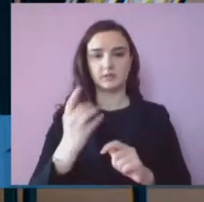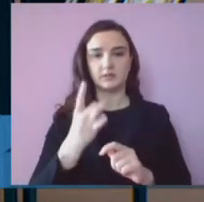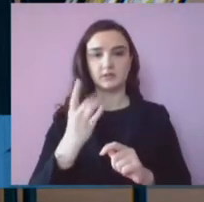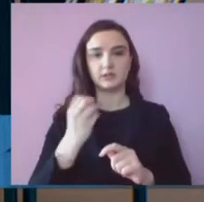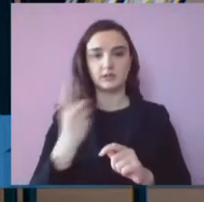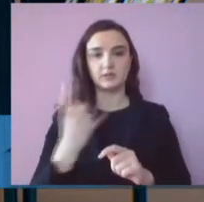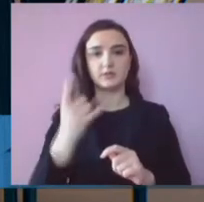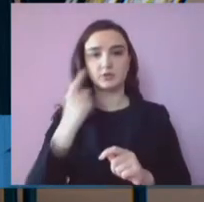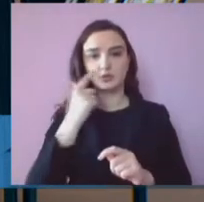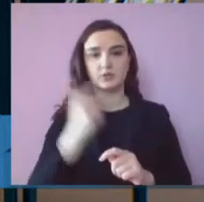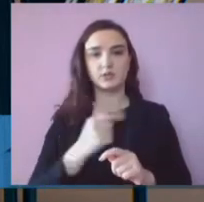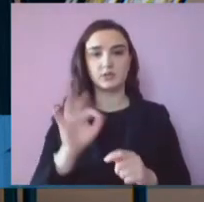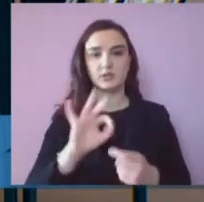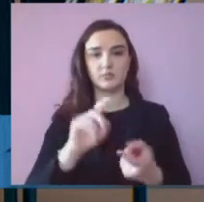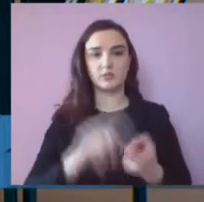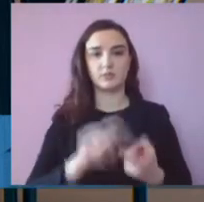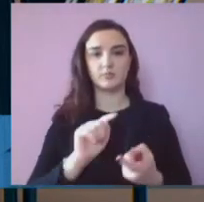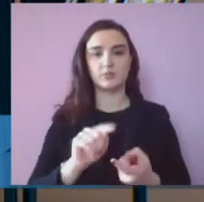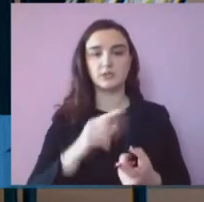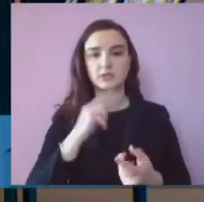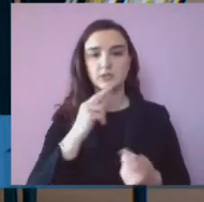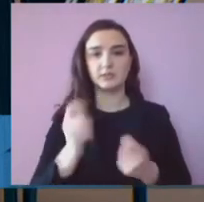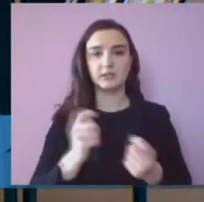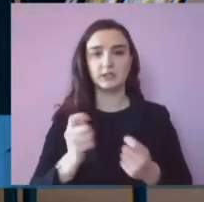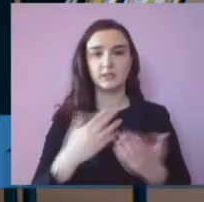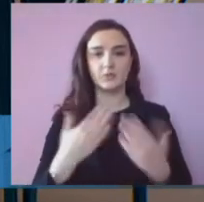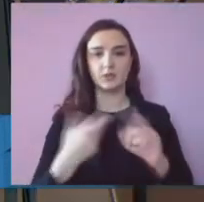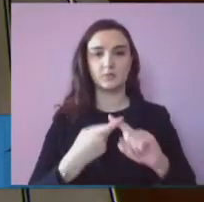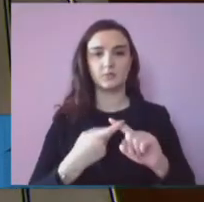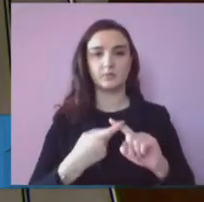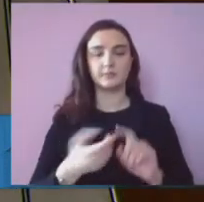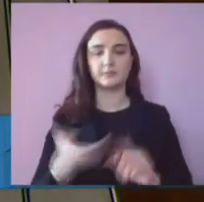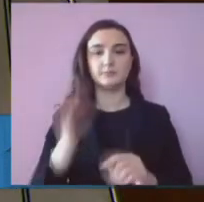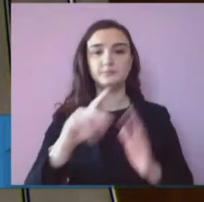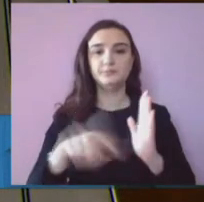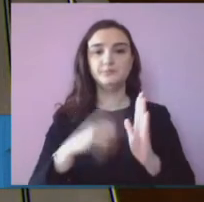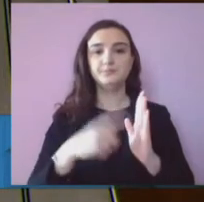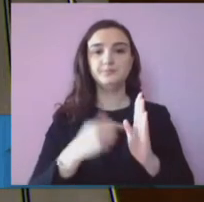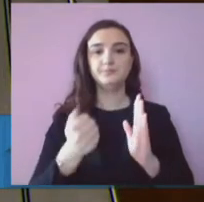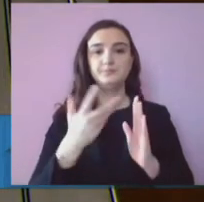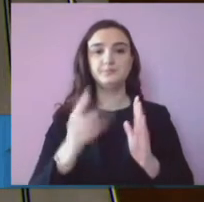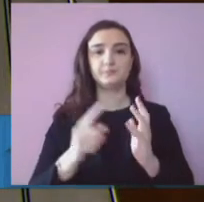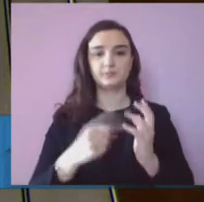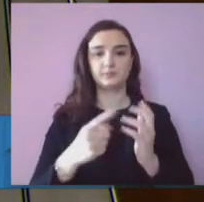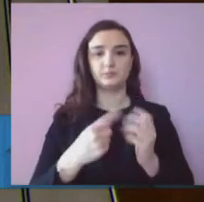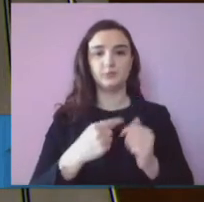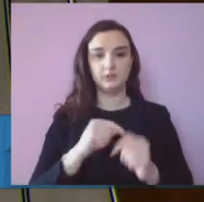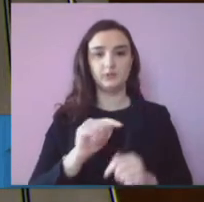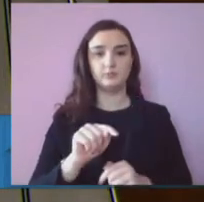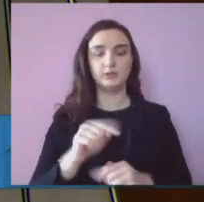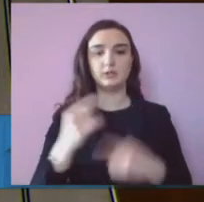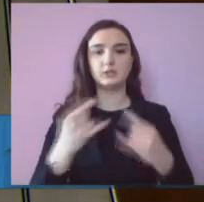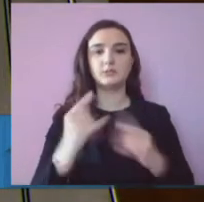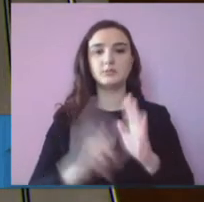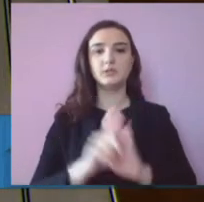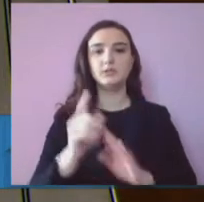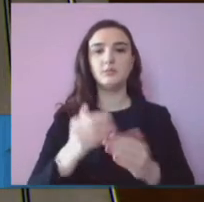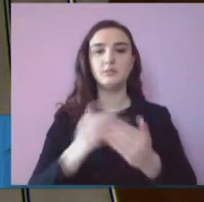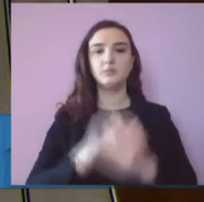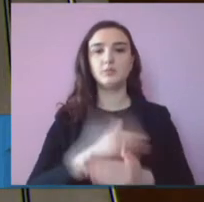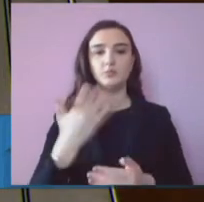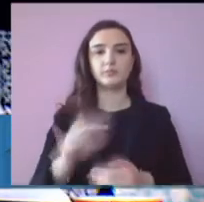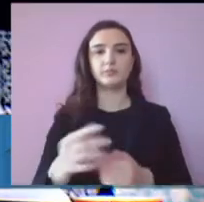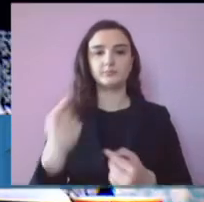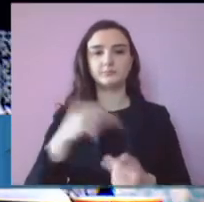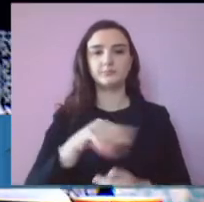ცოდნაზე დამყარებული ფრთხილი დამოკიდებულება. მოდი დავცვათ რამდენიმე შეკითხვა, რომელიც გადაცემის დაწყებამდე უკვე შემოსული იყო.